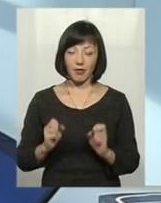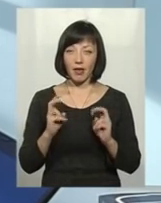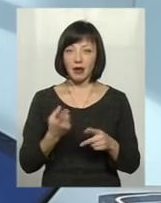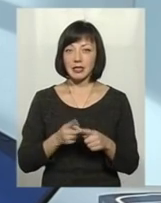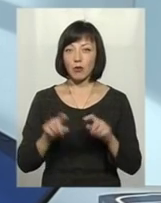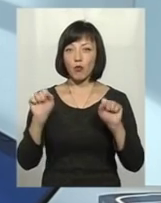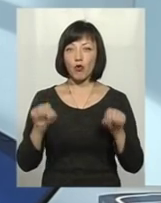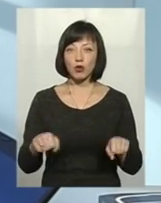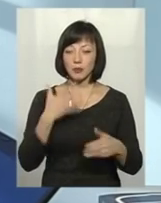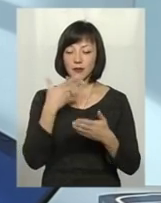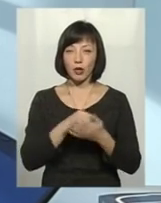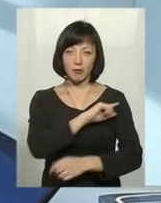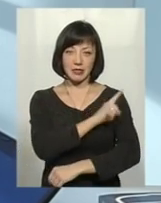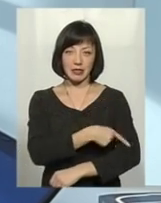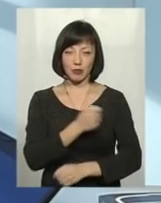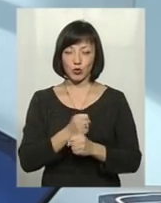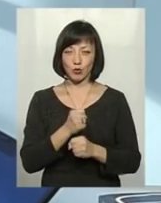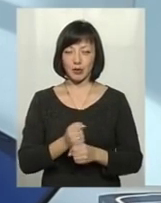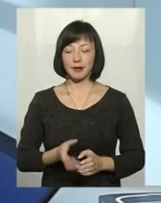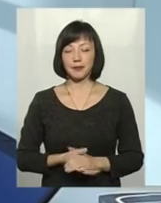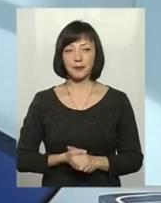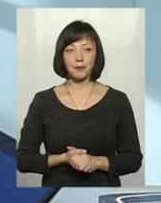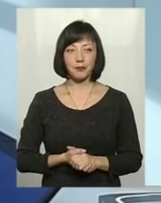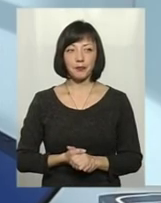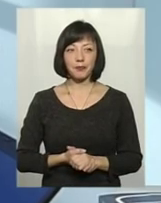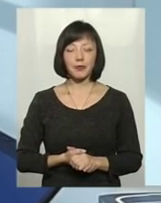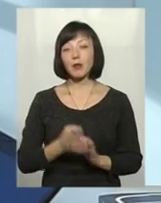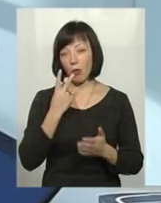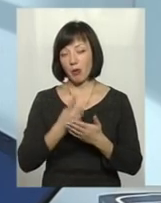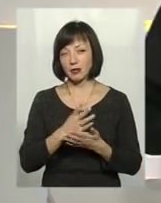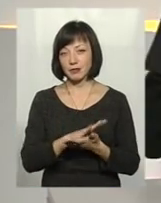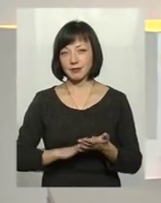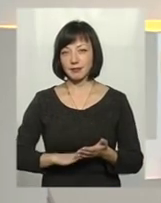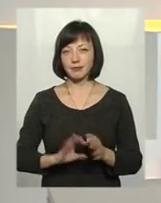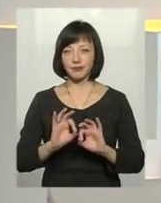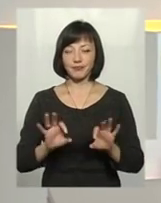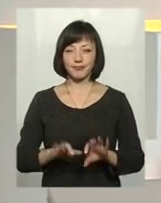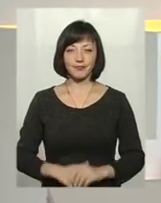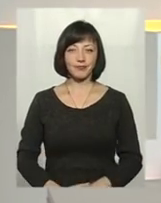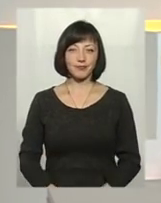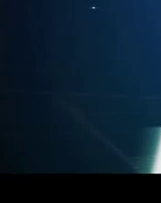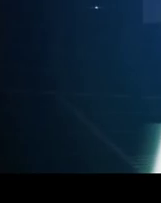це можемо своїми силами, які в нас є. Як це робиться, побачимо в сюжеті, далі продовжимо.